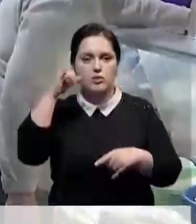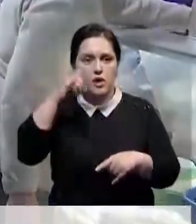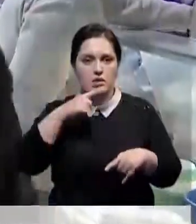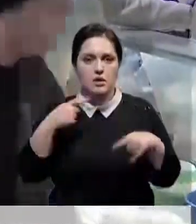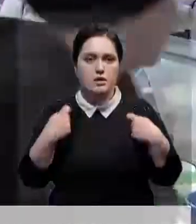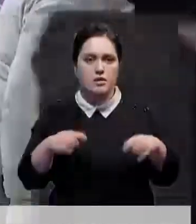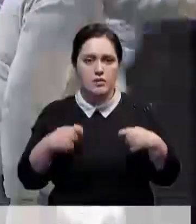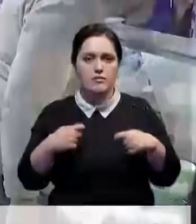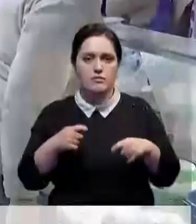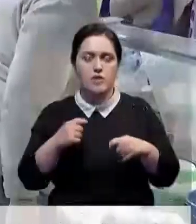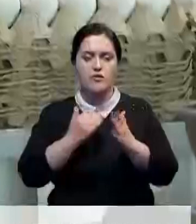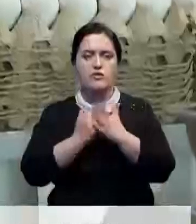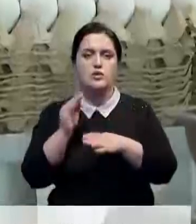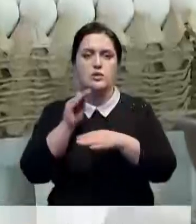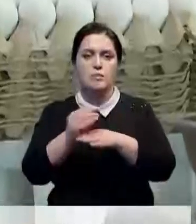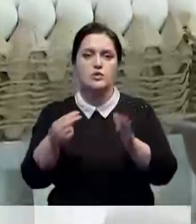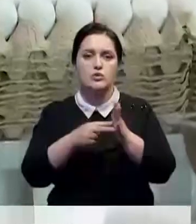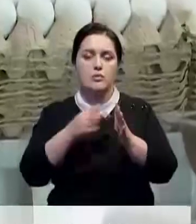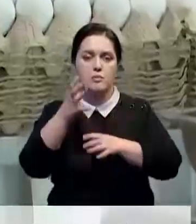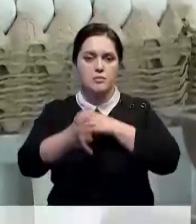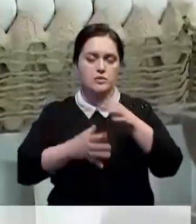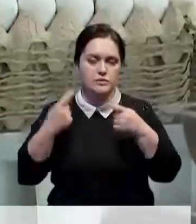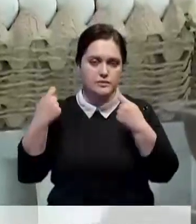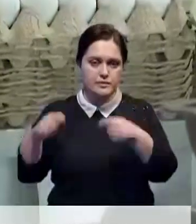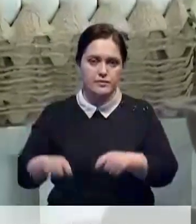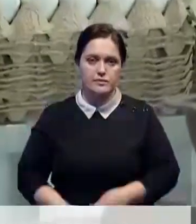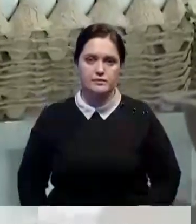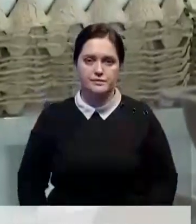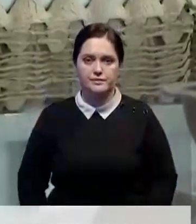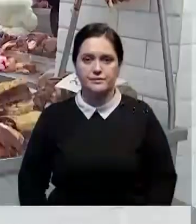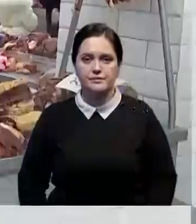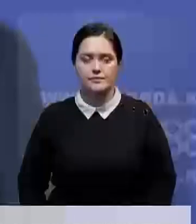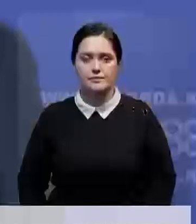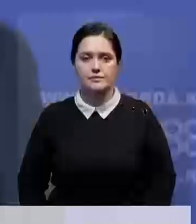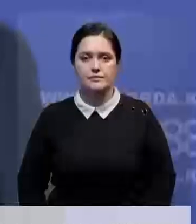казахстанские товары с высокой добавленной стоимостью на международные рынки.